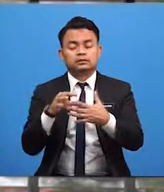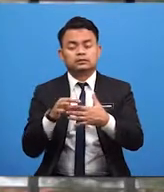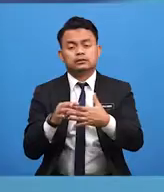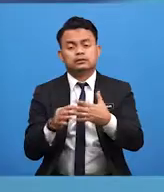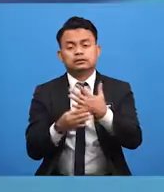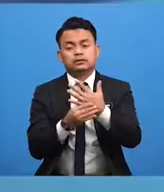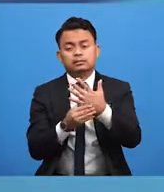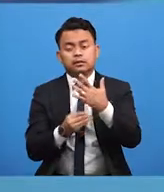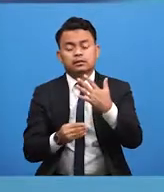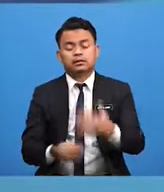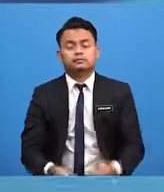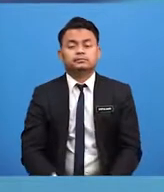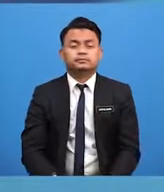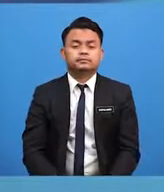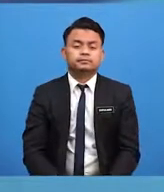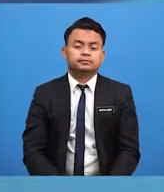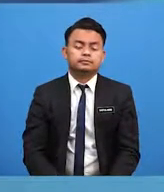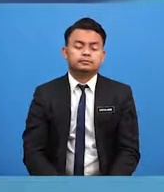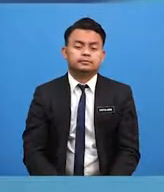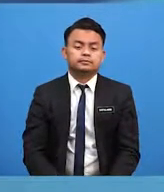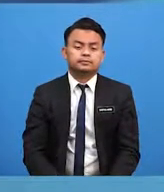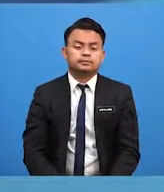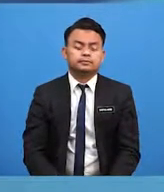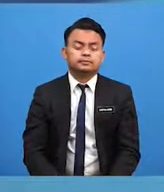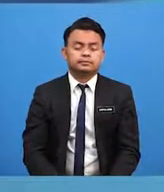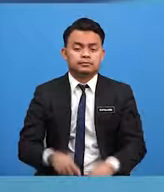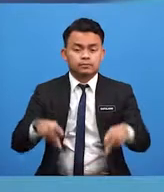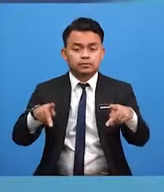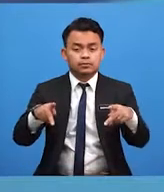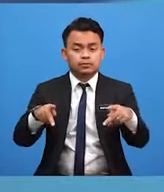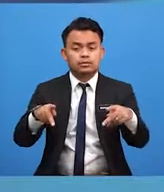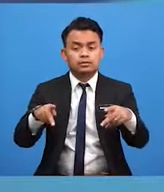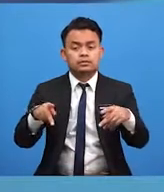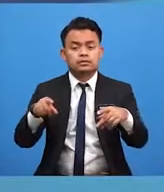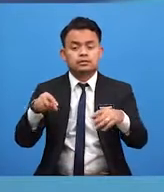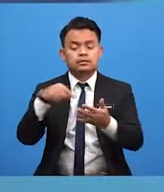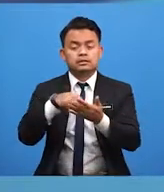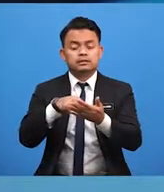bersih. Proses ini dinamakan skim the scum.